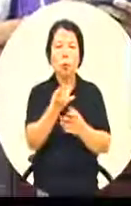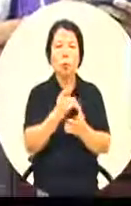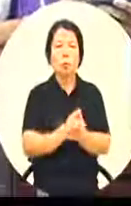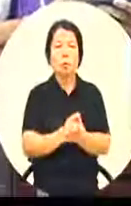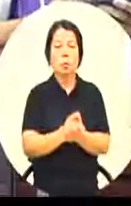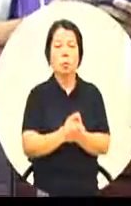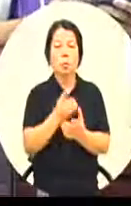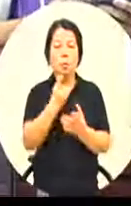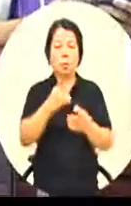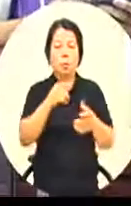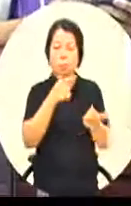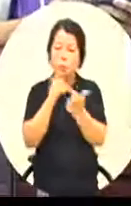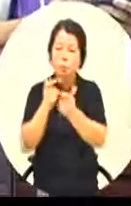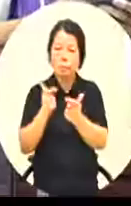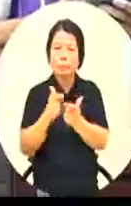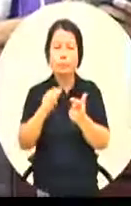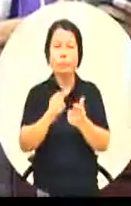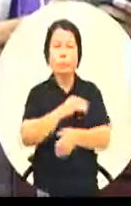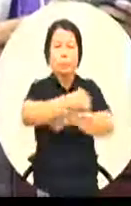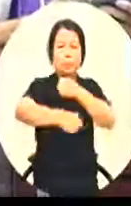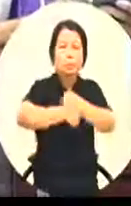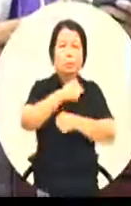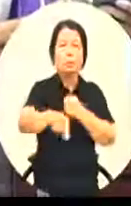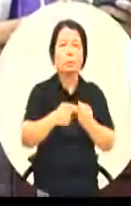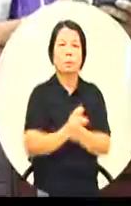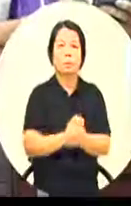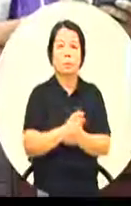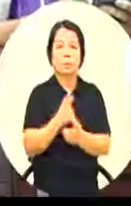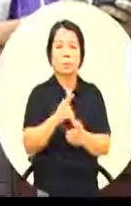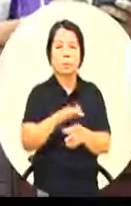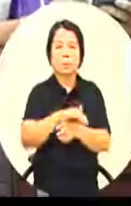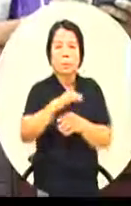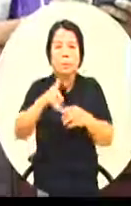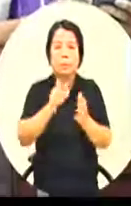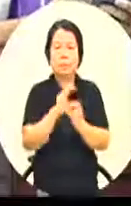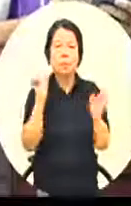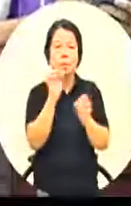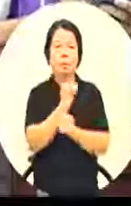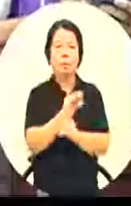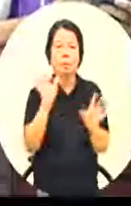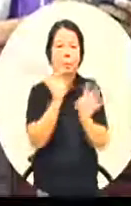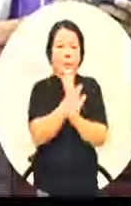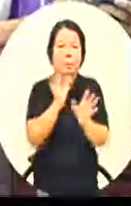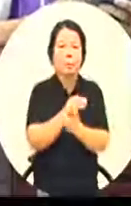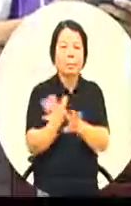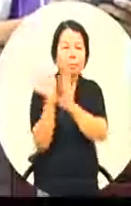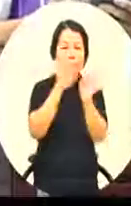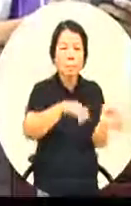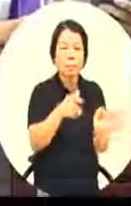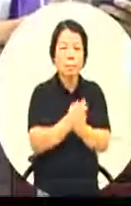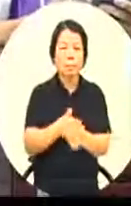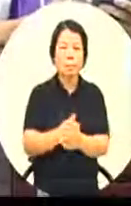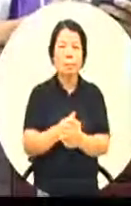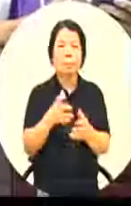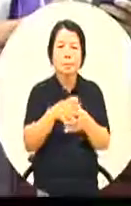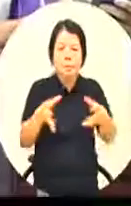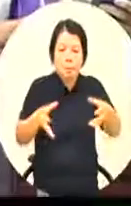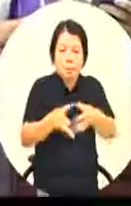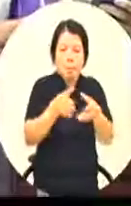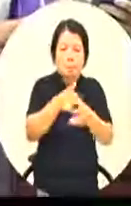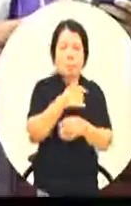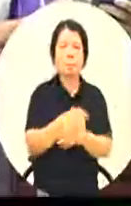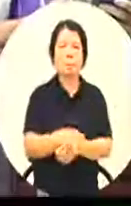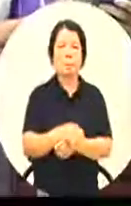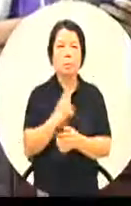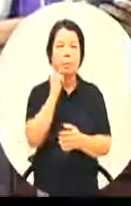程，他只要是配合活动的节奏或是唱歌情境的融入的其实就很